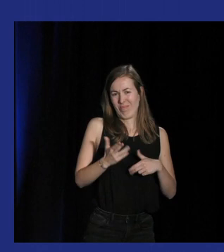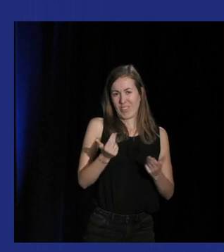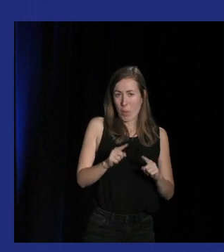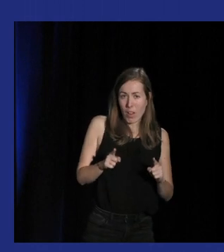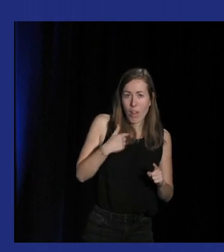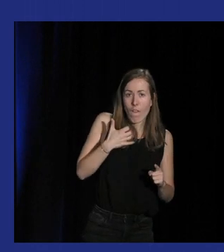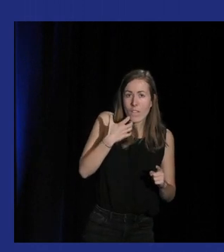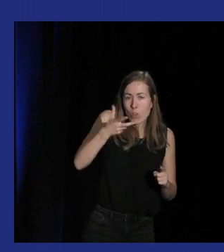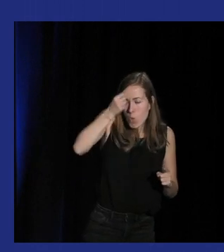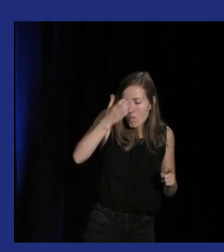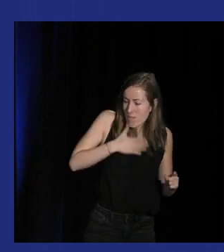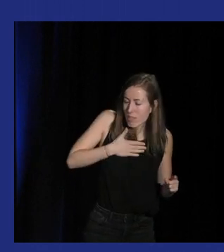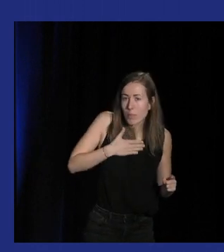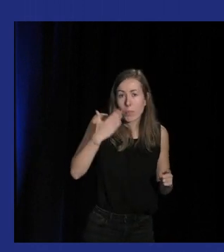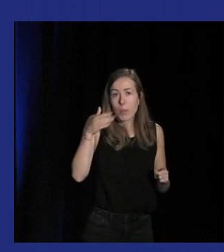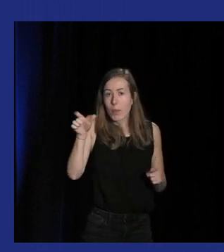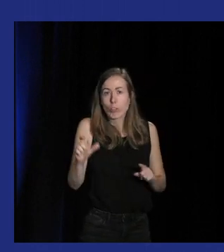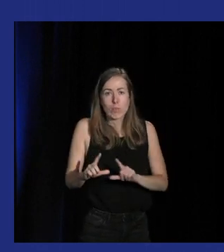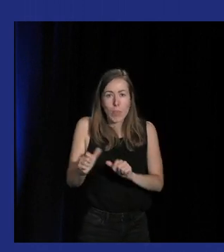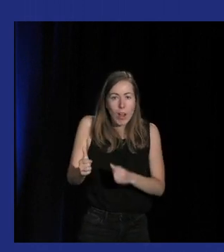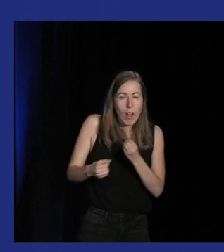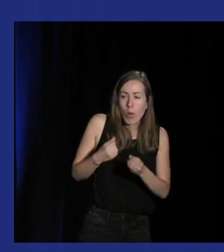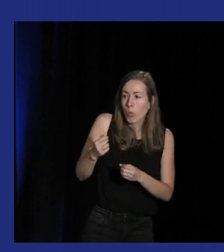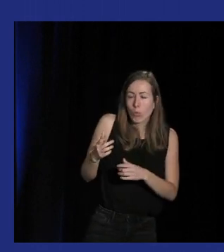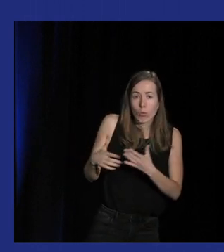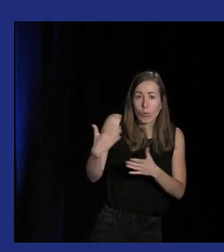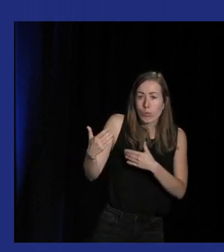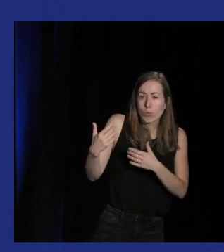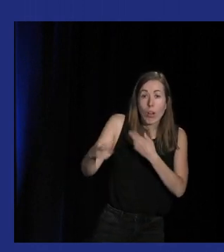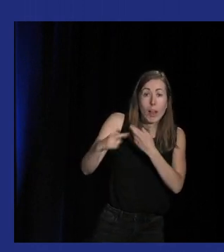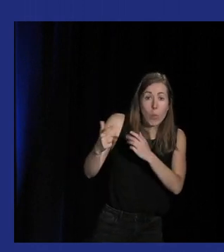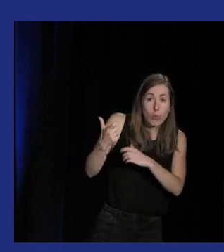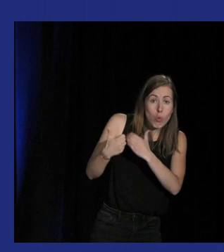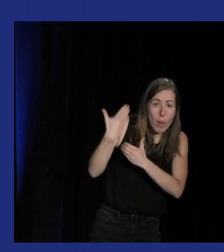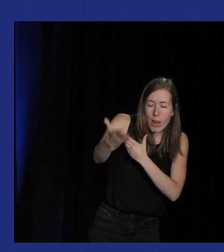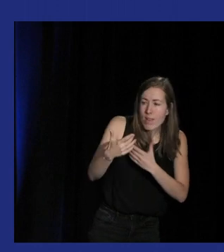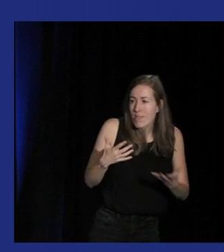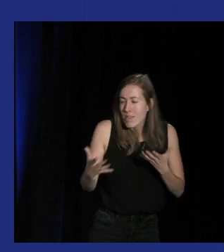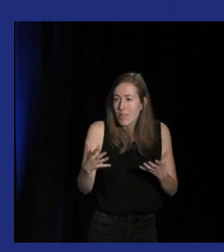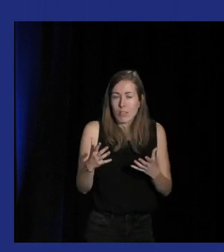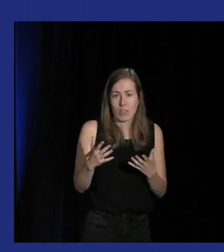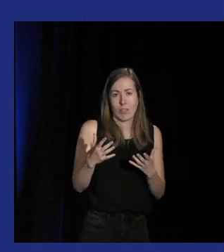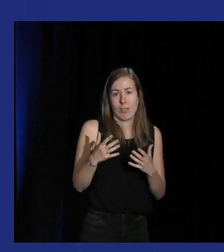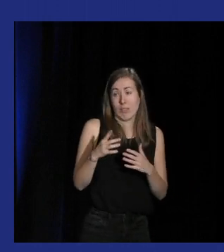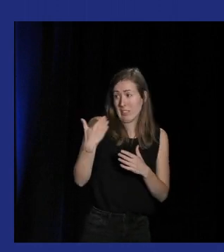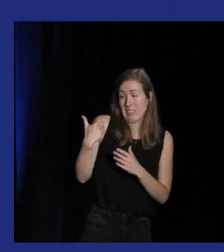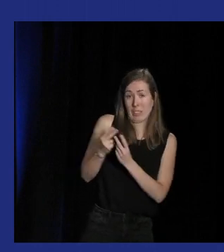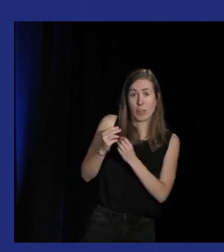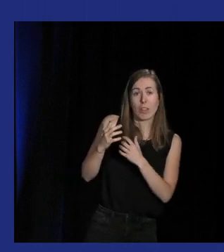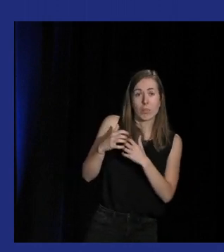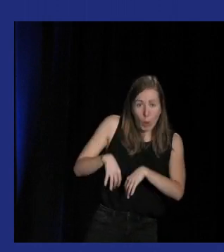que tu vas demander à quelqu'un ça se trouve la personne n'est pas là où elle est pas disponible à te répondre de jour après et tu parles de debug en fait